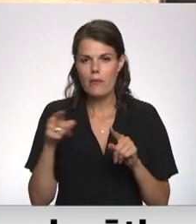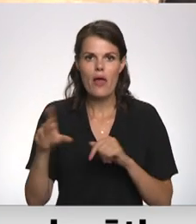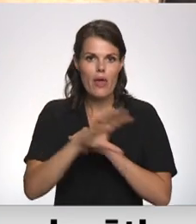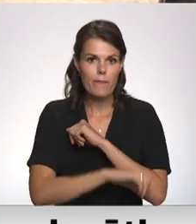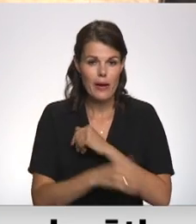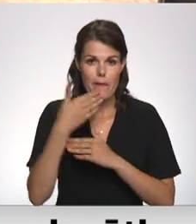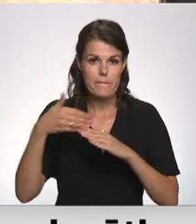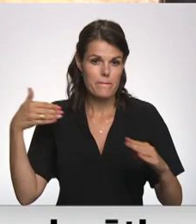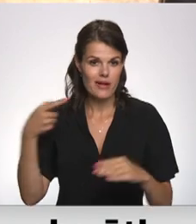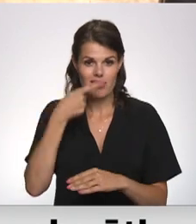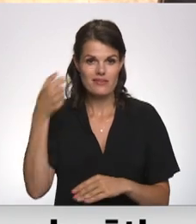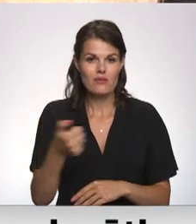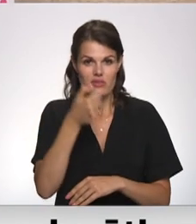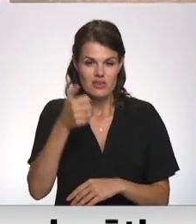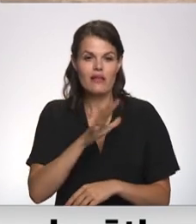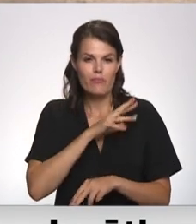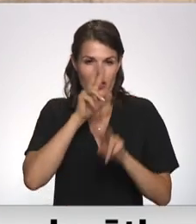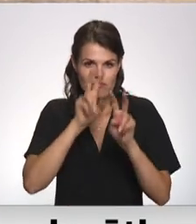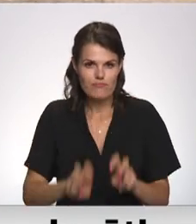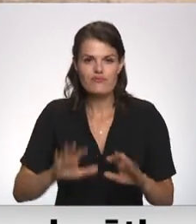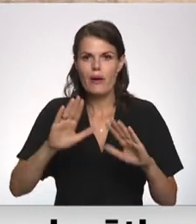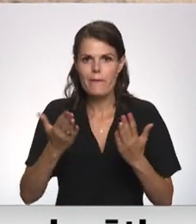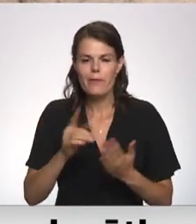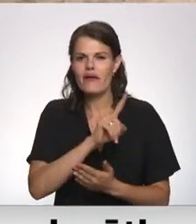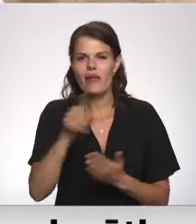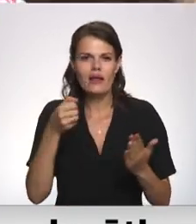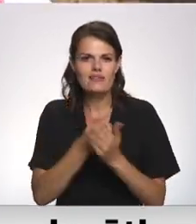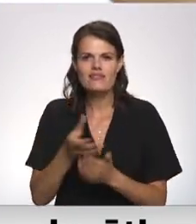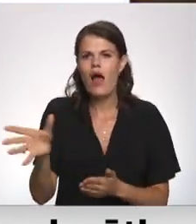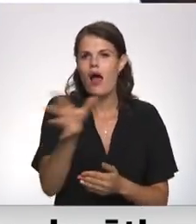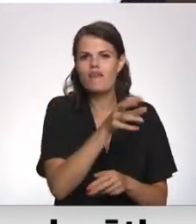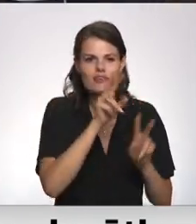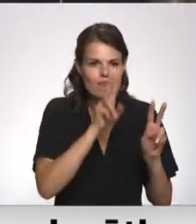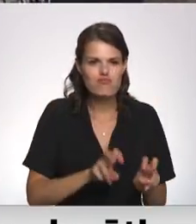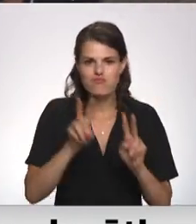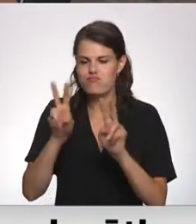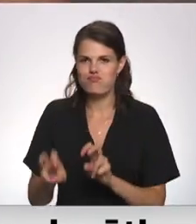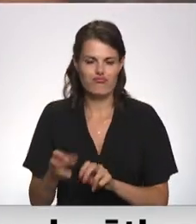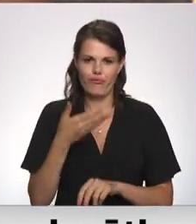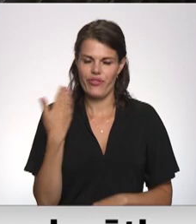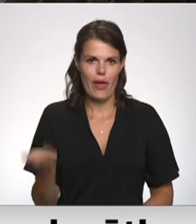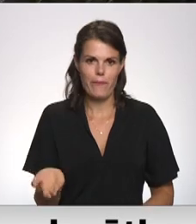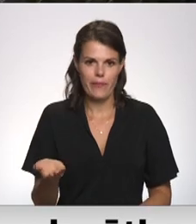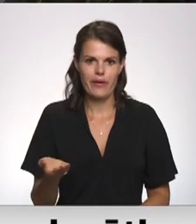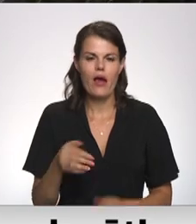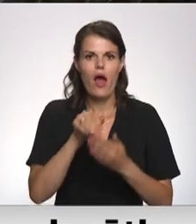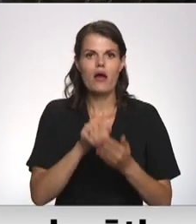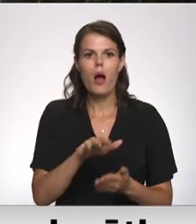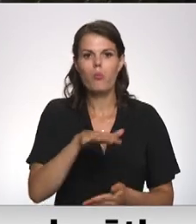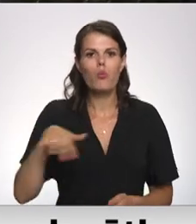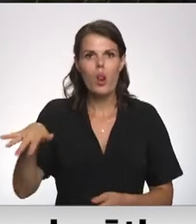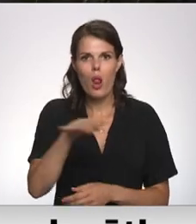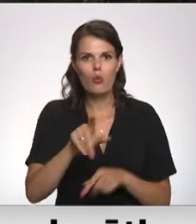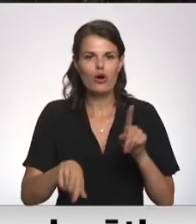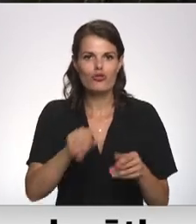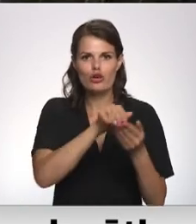gadu laikā ir veikti plaši pētījumi, tomēr nav apzināti visi Grobiņas arheoloģiskā ansambļa objekti. Porānu kapu lauka